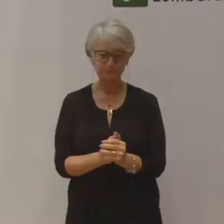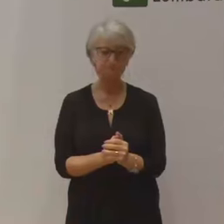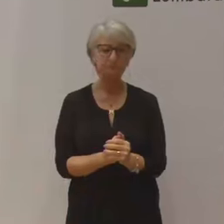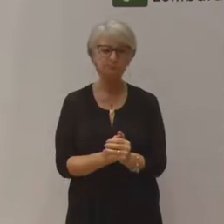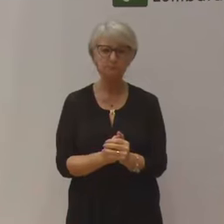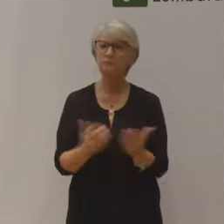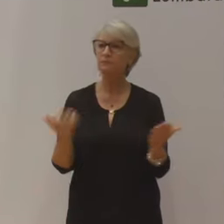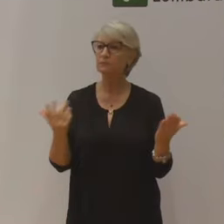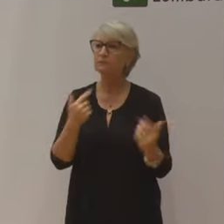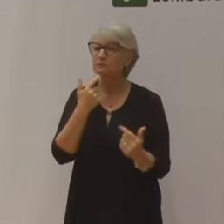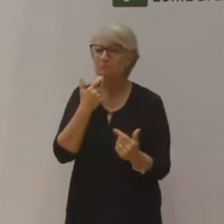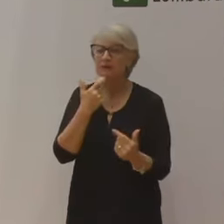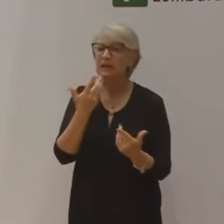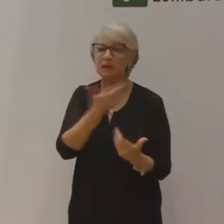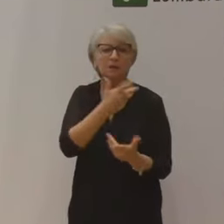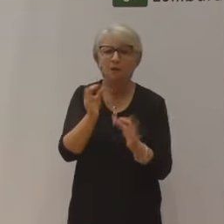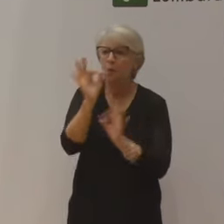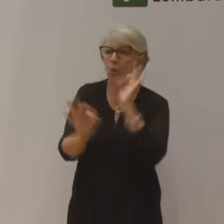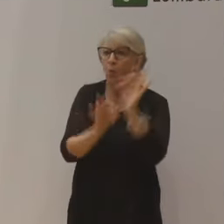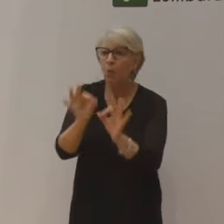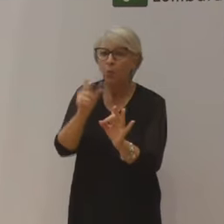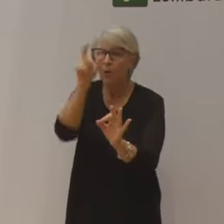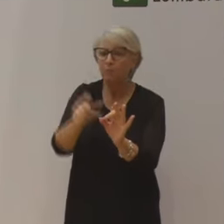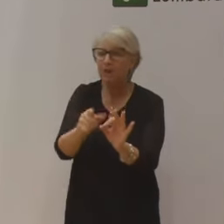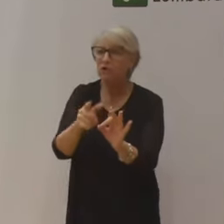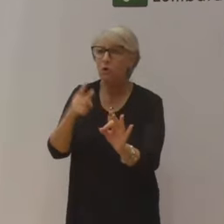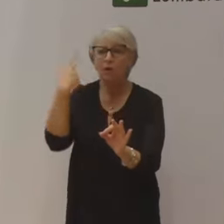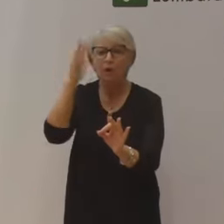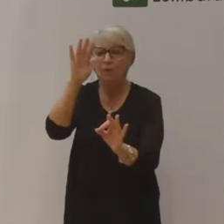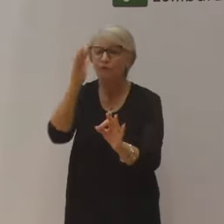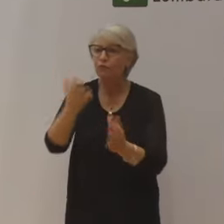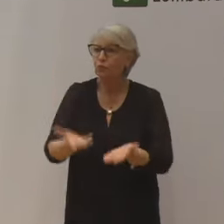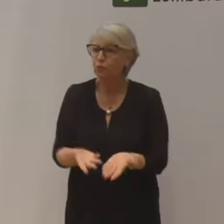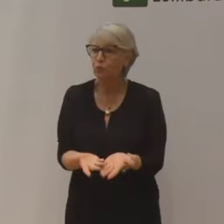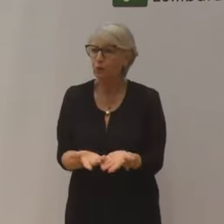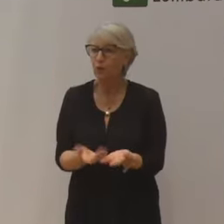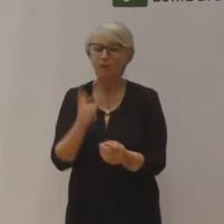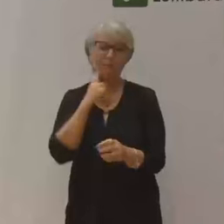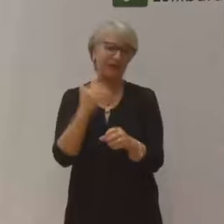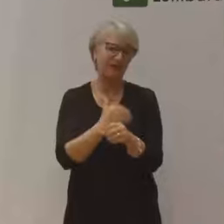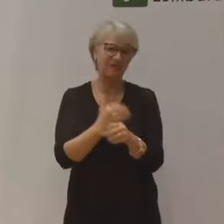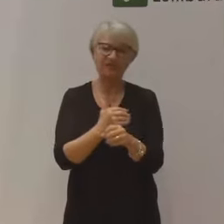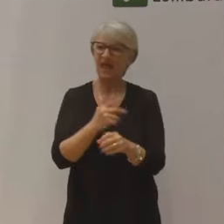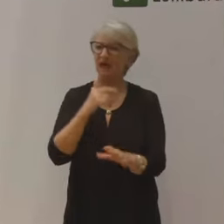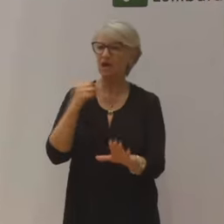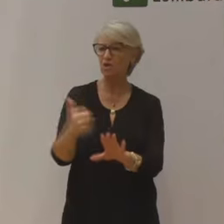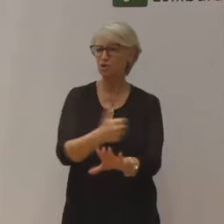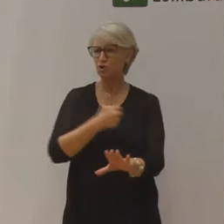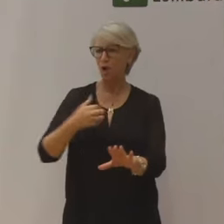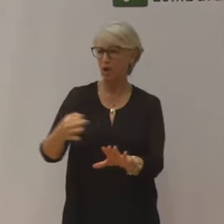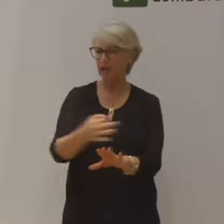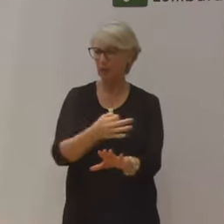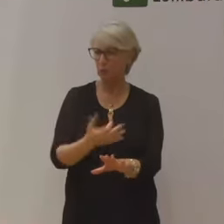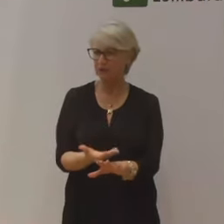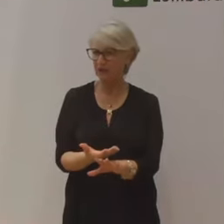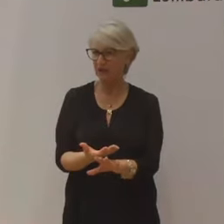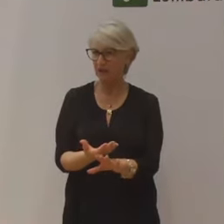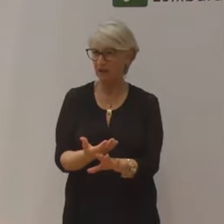di chi avrà cura di queste persone nell'immediato futuro, anche al fine di evitare la loro solitudine, o ancora peggio,